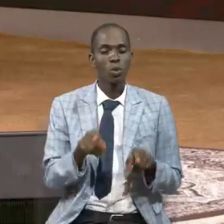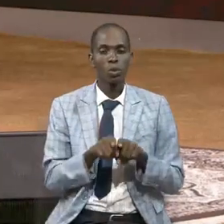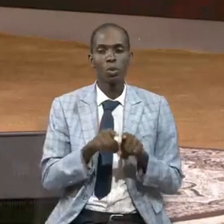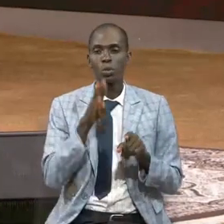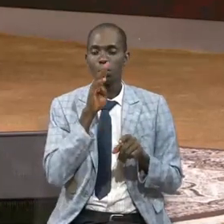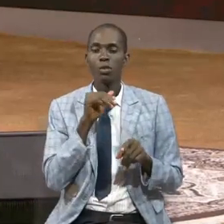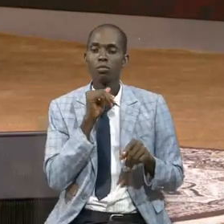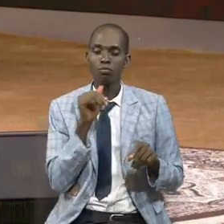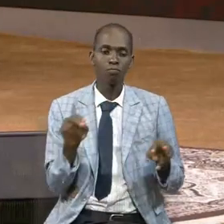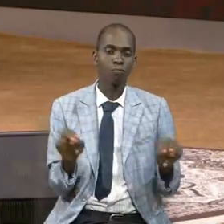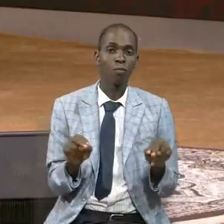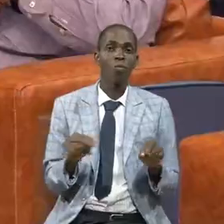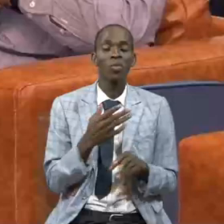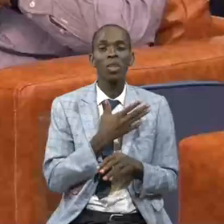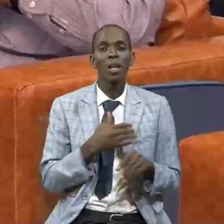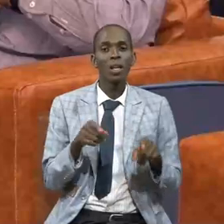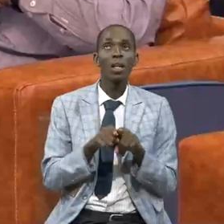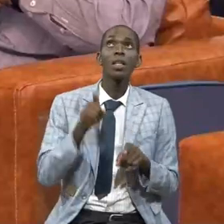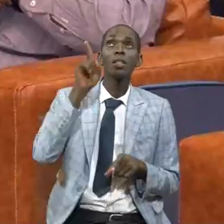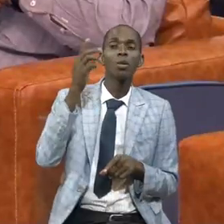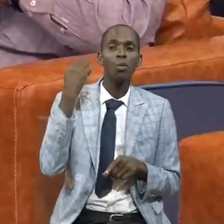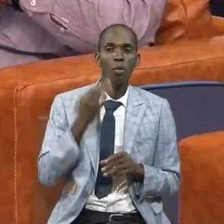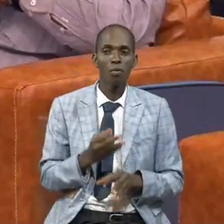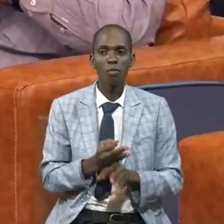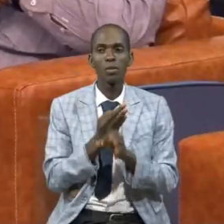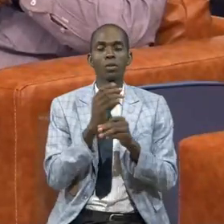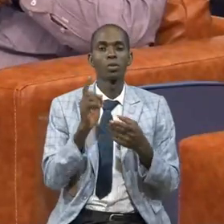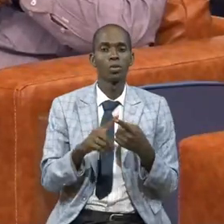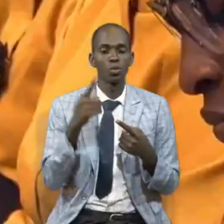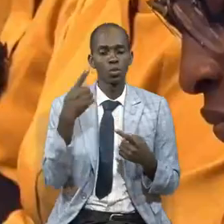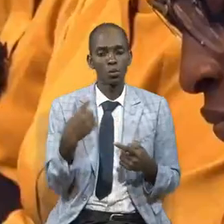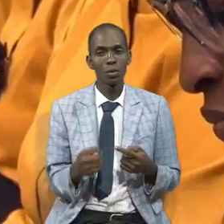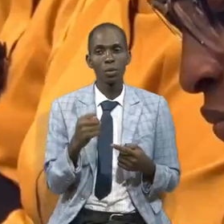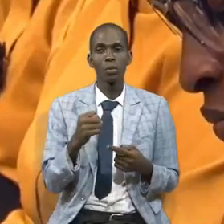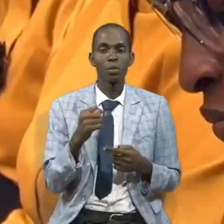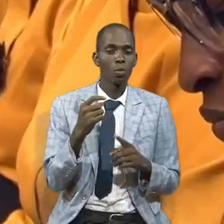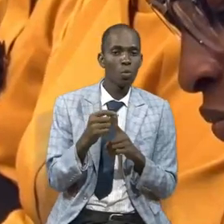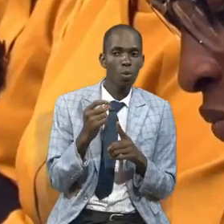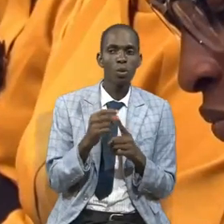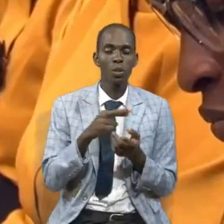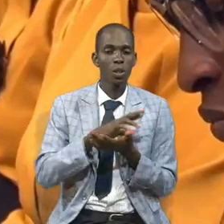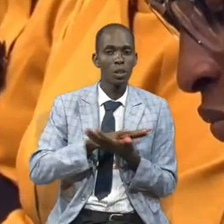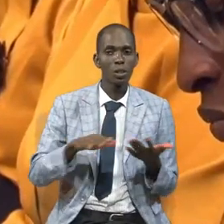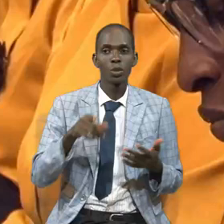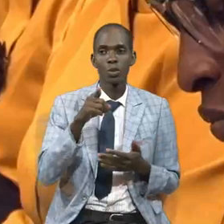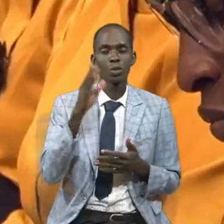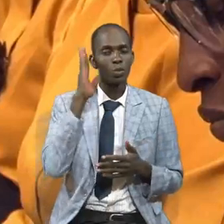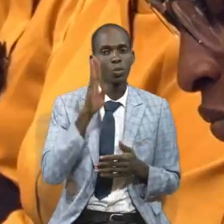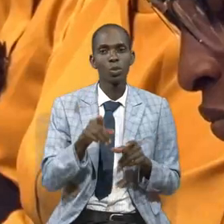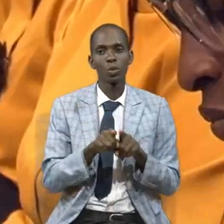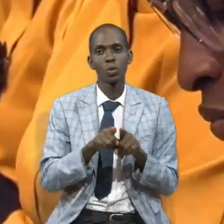Et comme il était fidèle à la parole, il était juste, donc vous devenez juste et